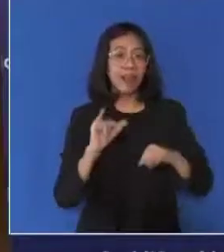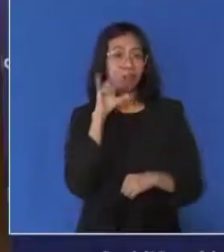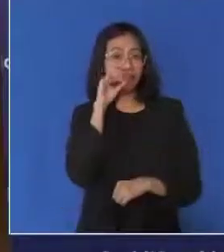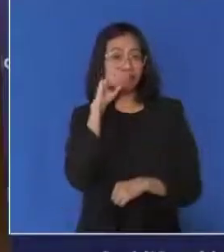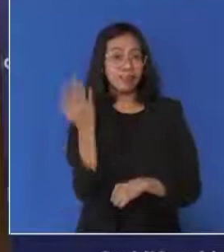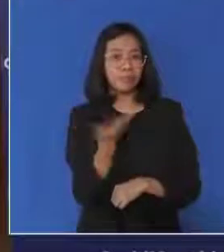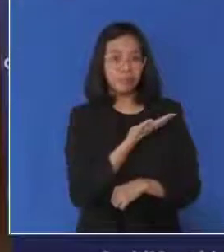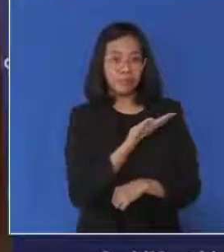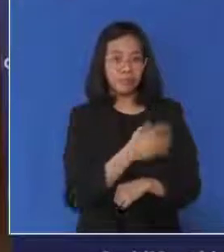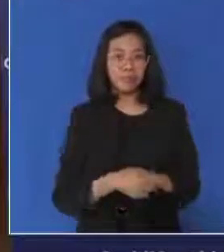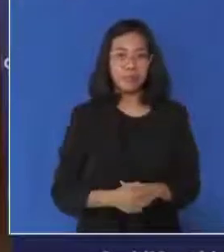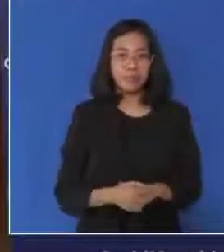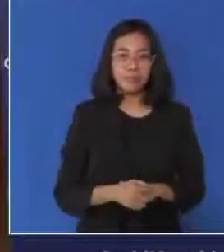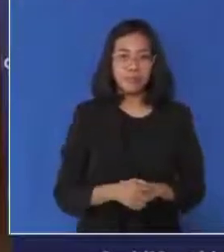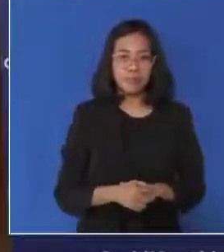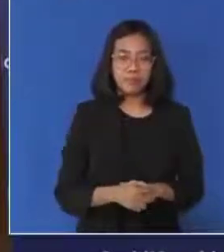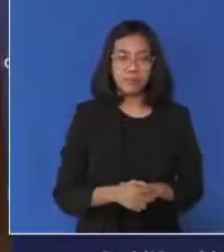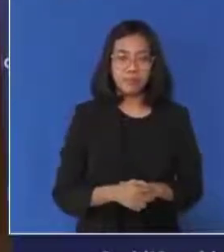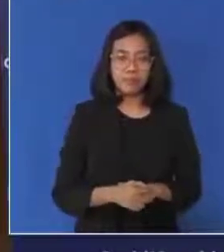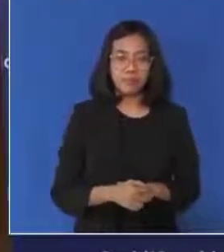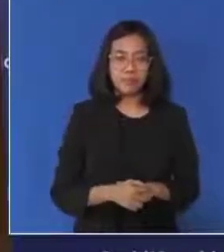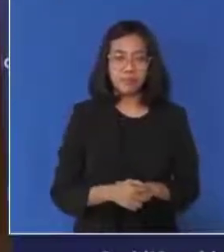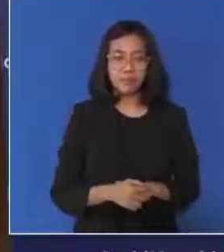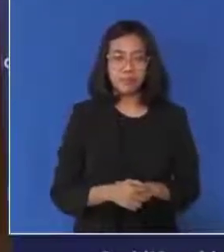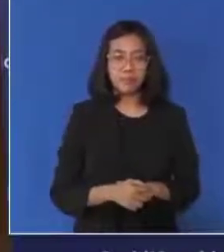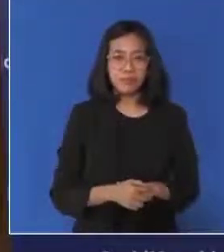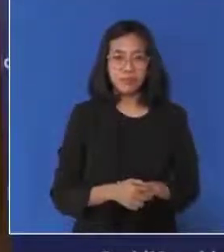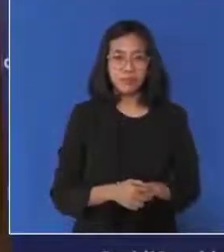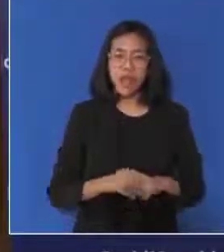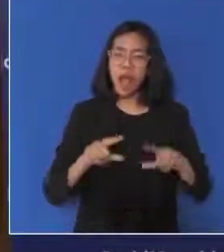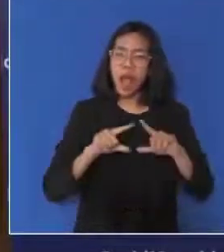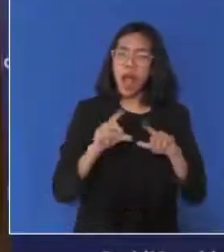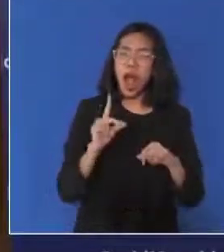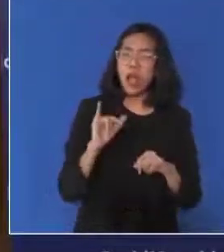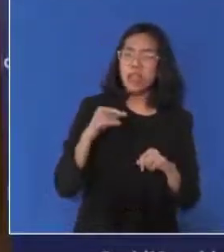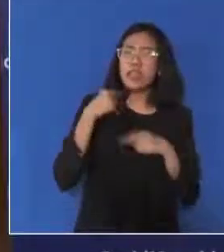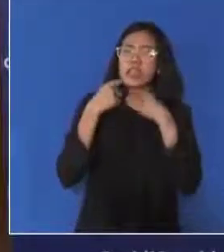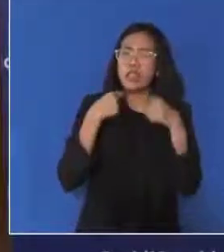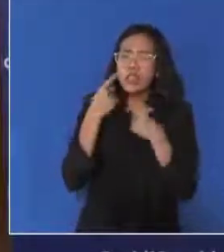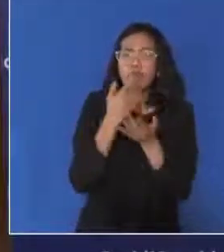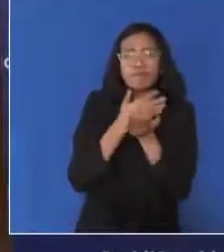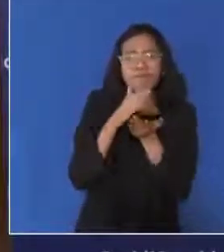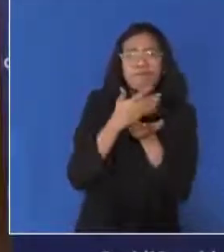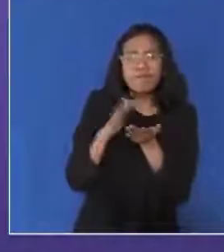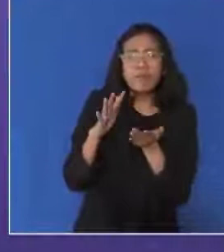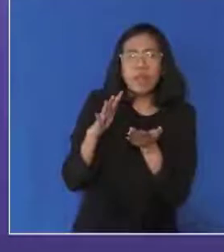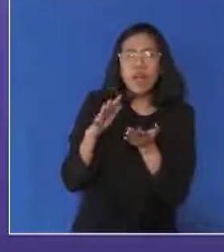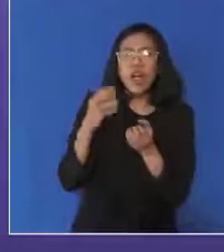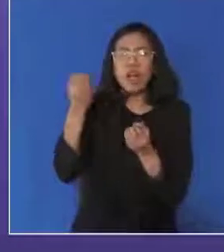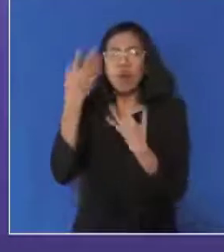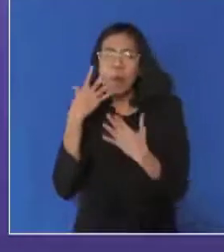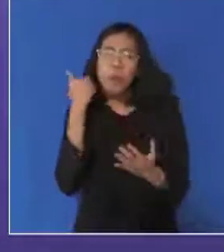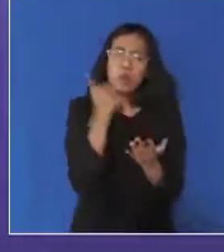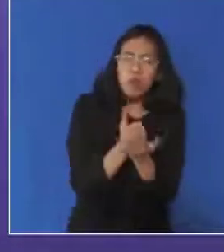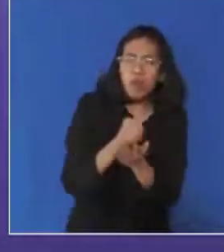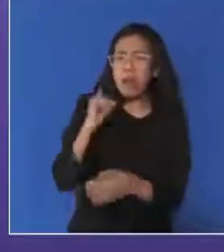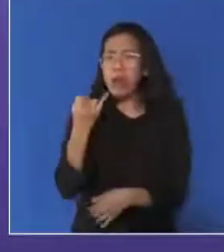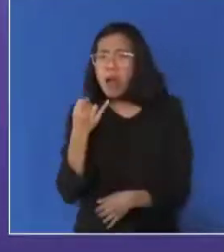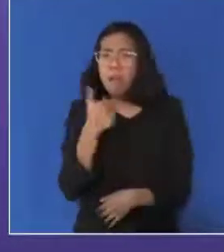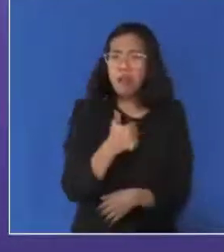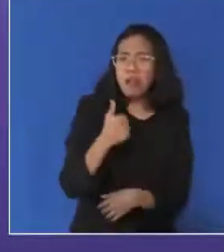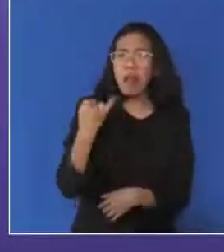nama Sari Bagaimana nih apa yang bisa dibagi dan bagaimana kita tahu kabar ini akurat atau tidak